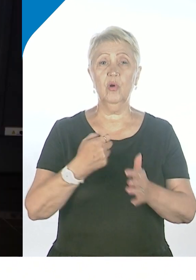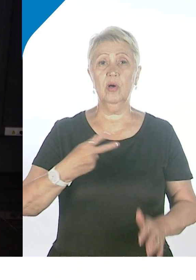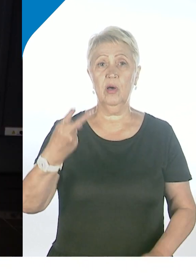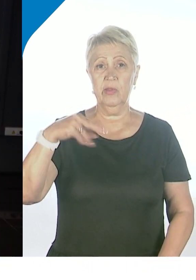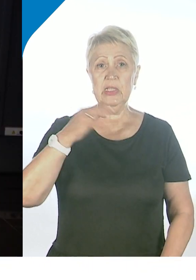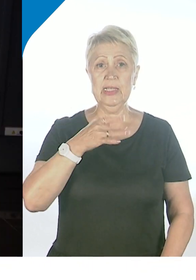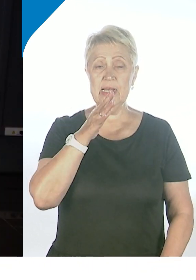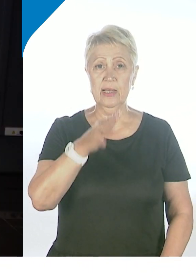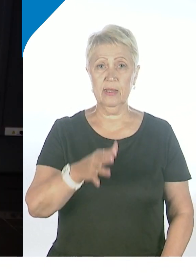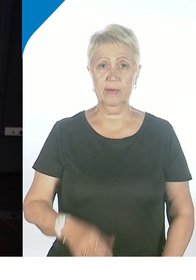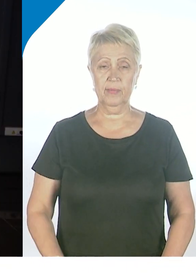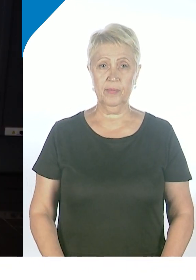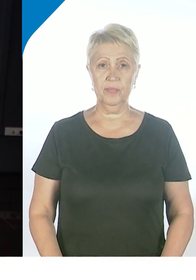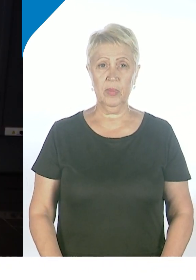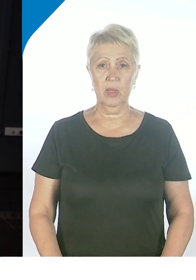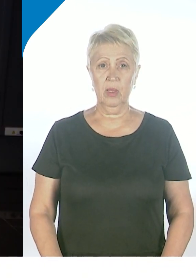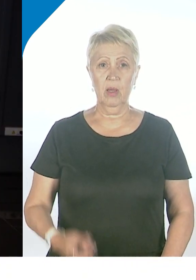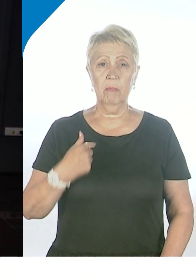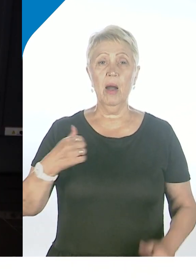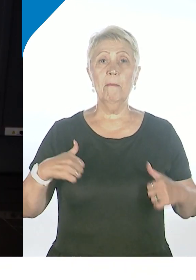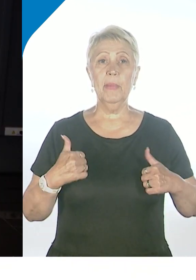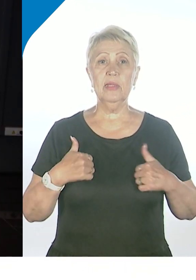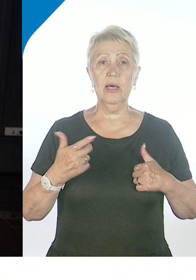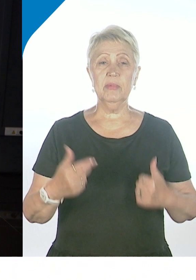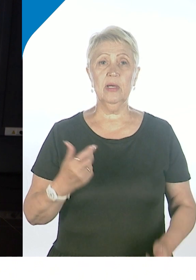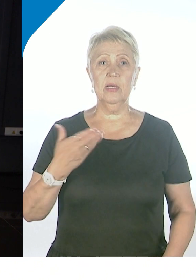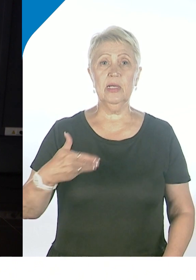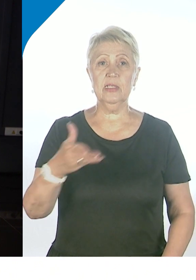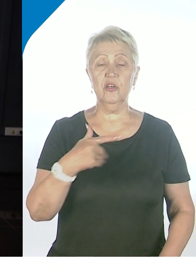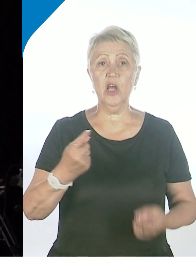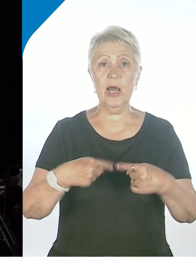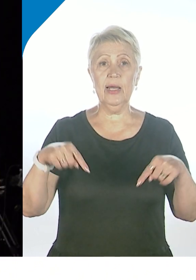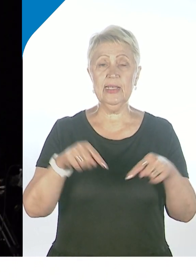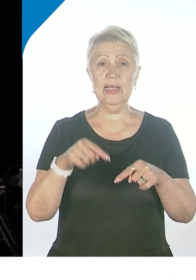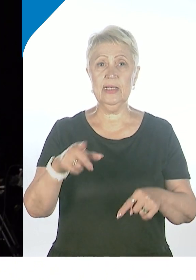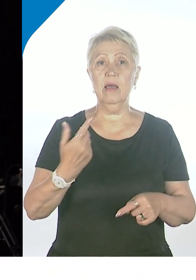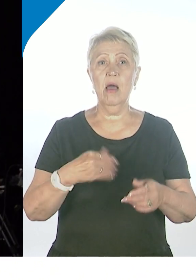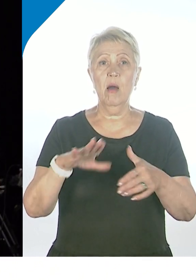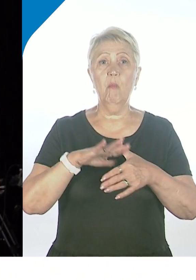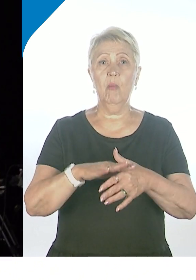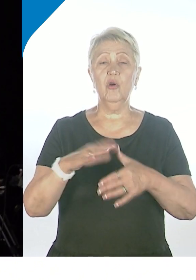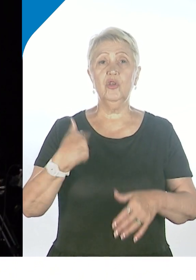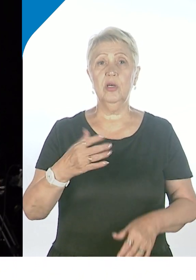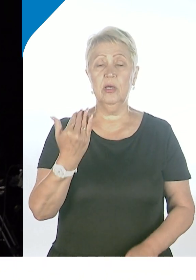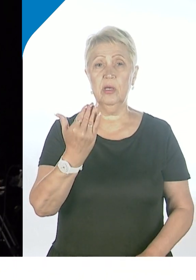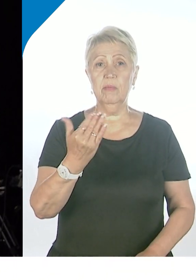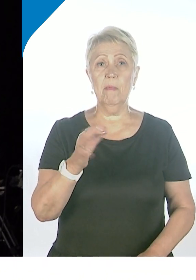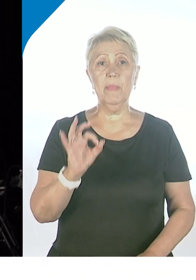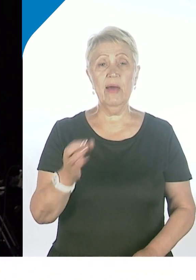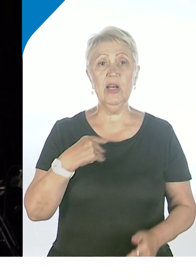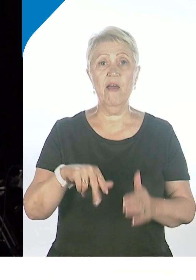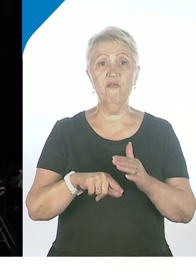лет. И мы как раз-таки пытаемся с нашей организацией помочь сделать именно правильный